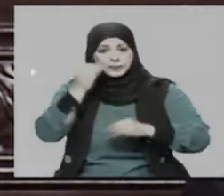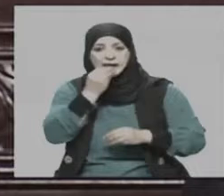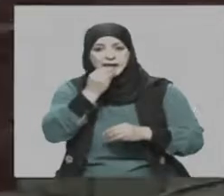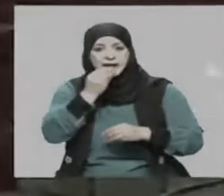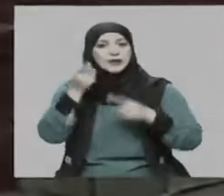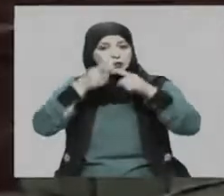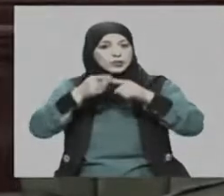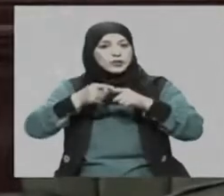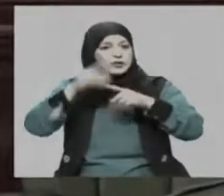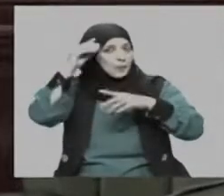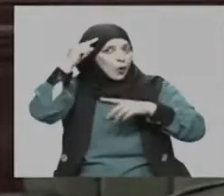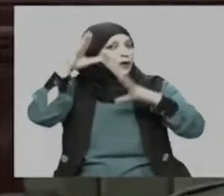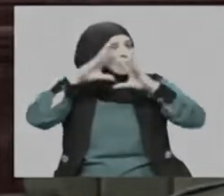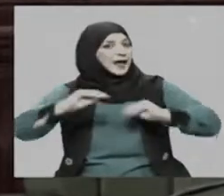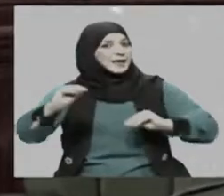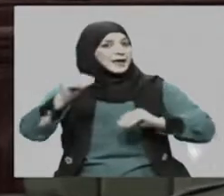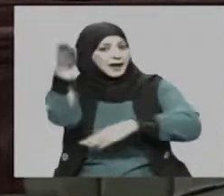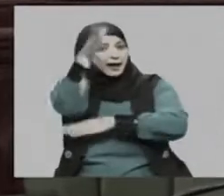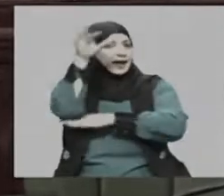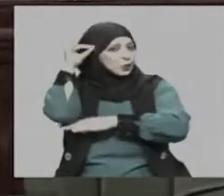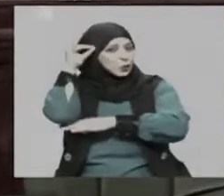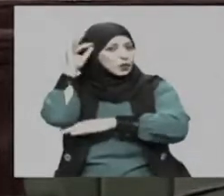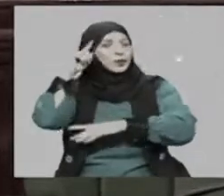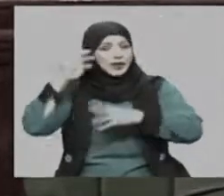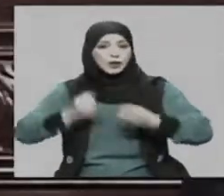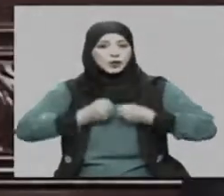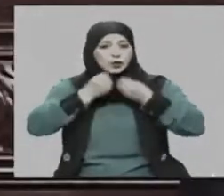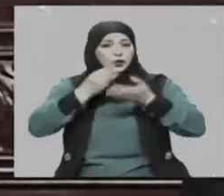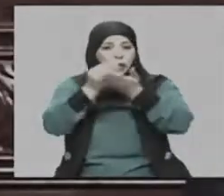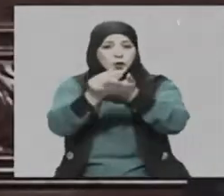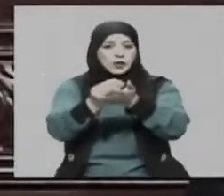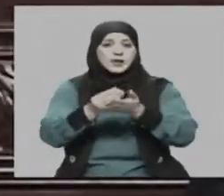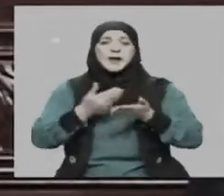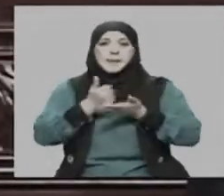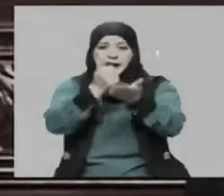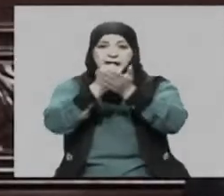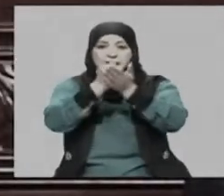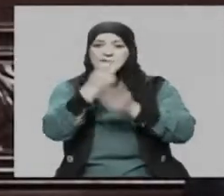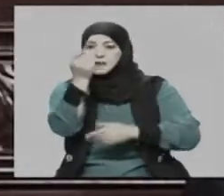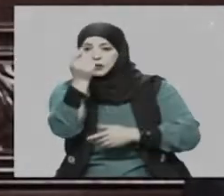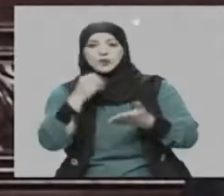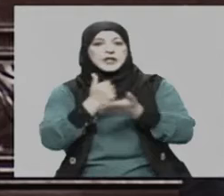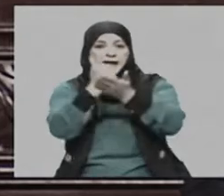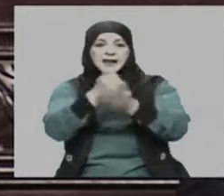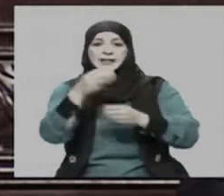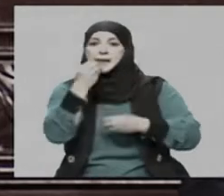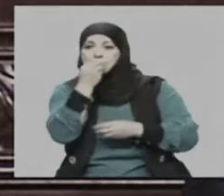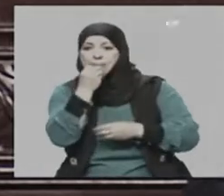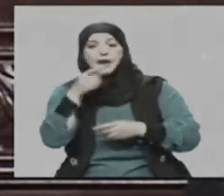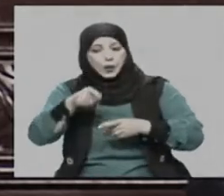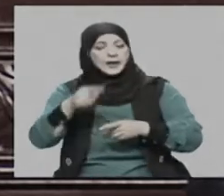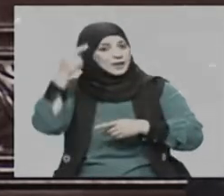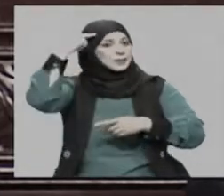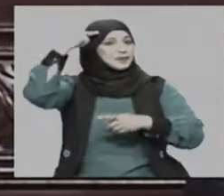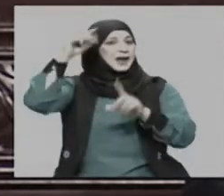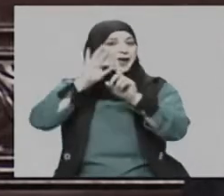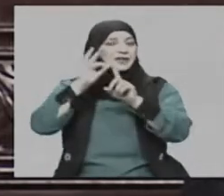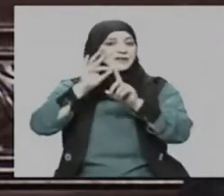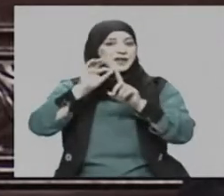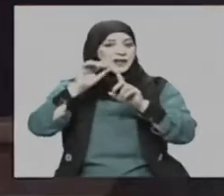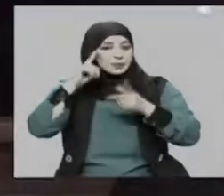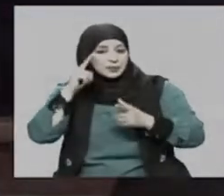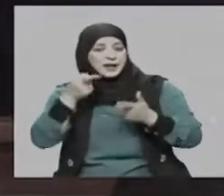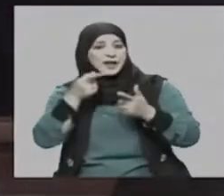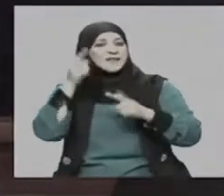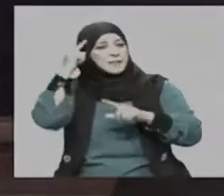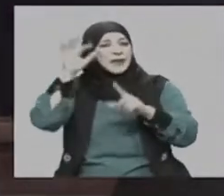أولاده، ونتوا نجيبوا له الإعانات المادية والعينية لحد داره. وهذايا كان شغلنا شاغل، فما جزء ما